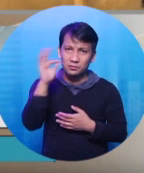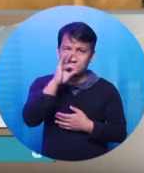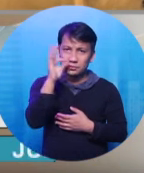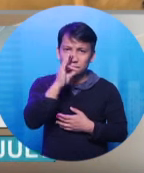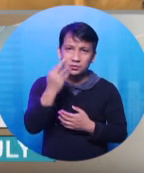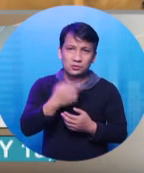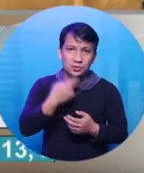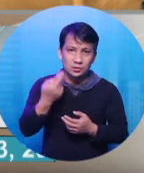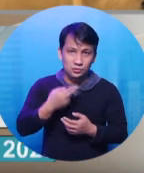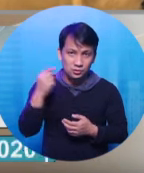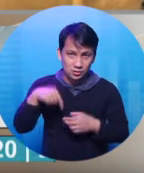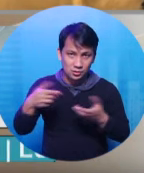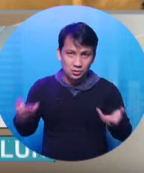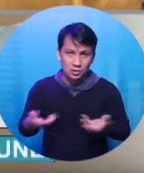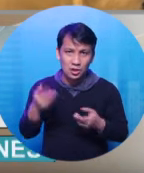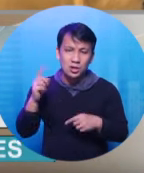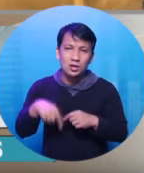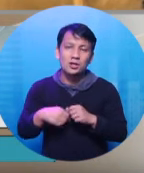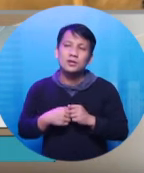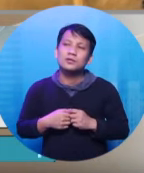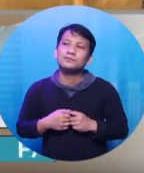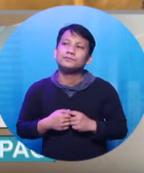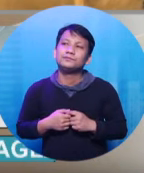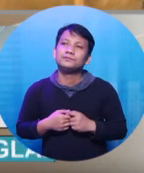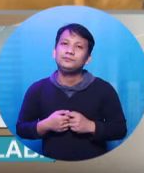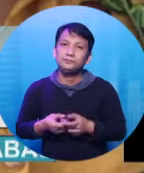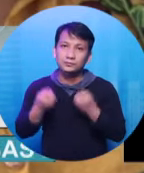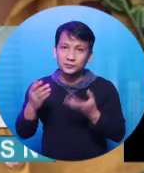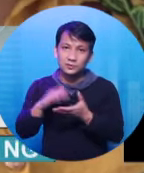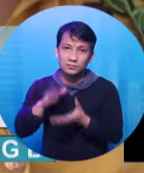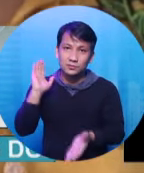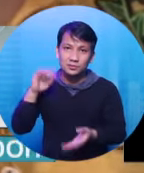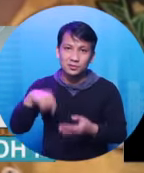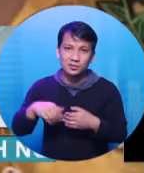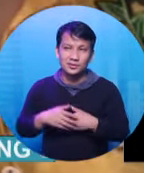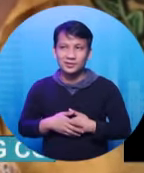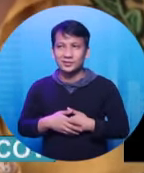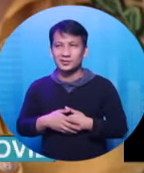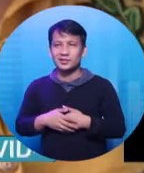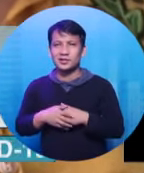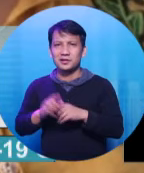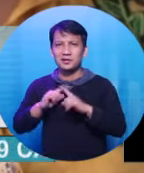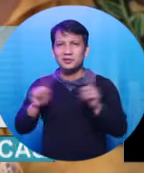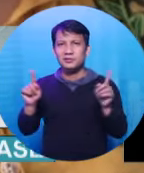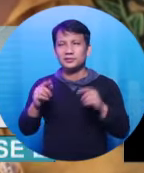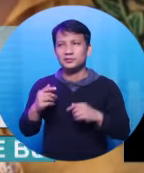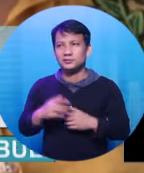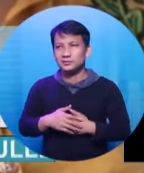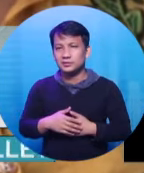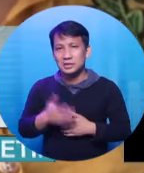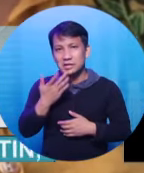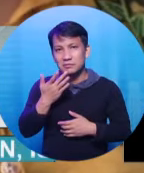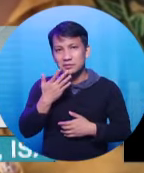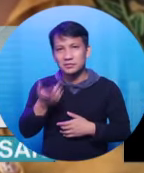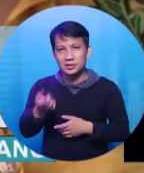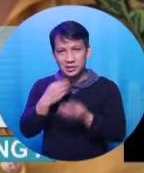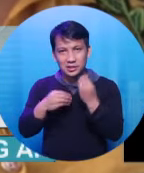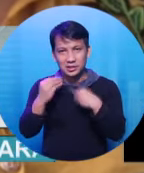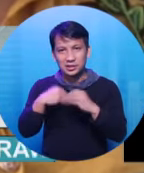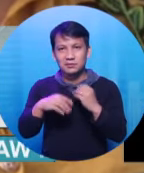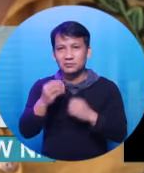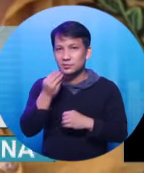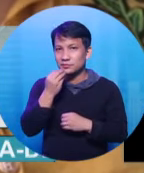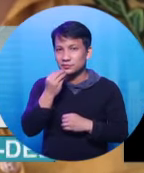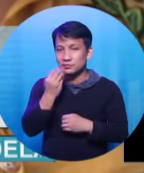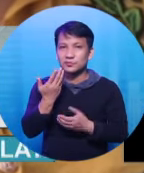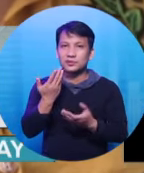restaurant. Although, Sir Rafi, medyo may kamahalan. Aha. Pero... siyempre po, nakakatikim pa rin kami ng